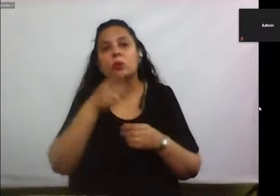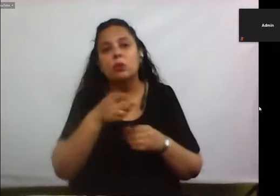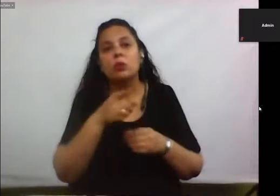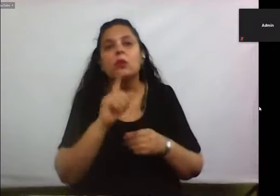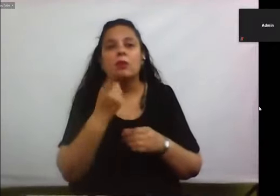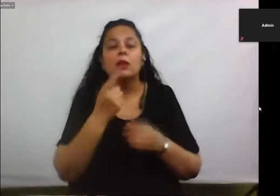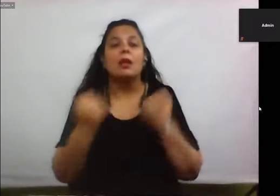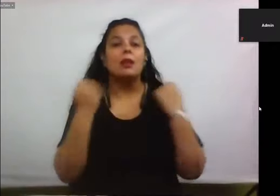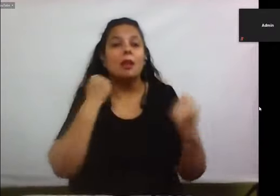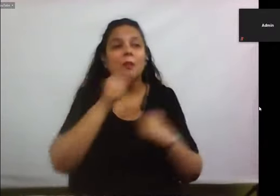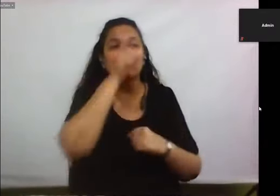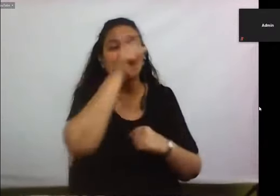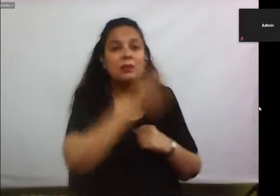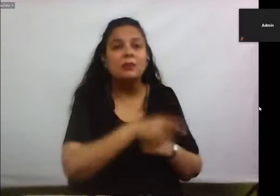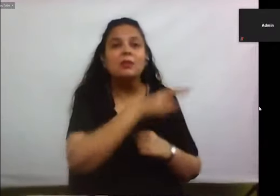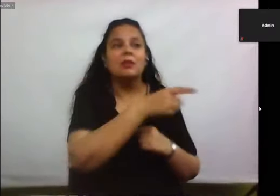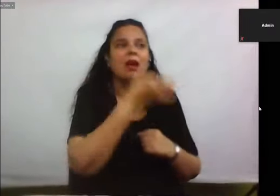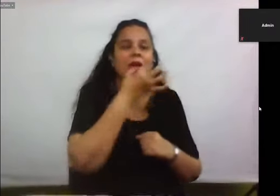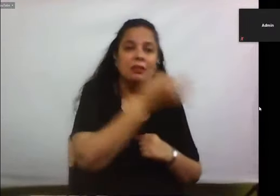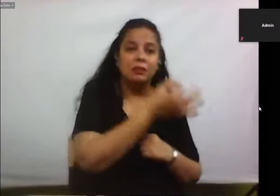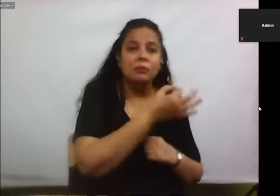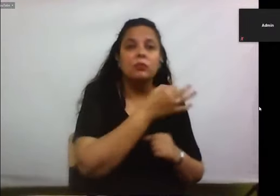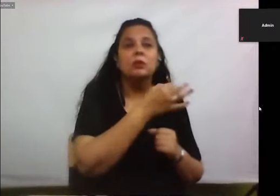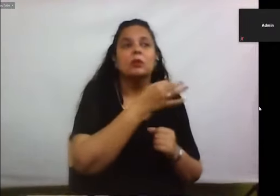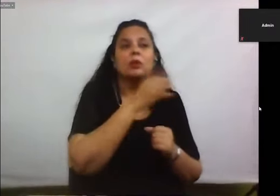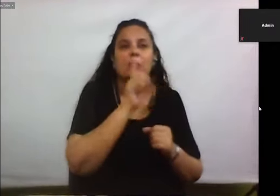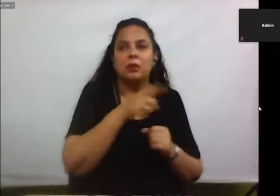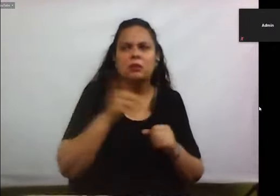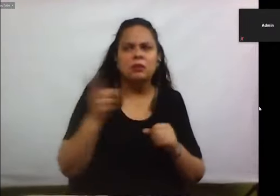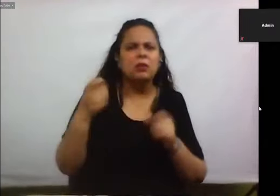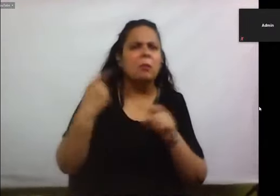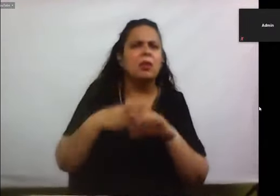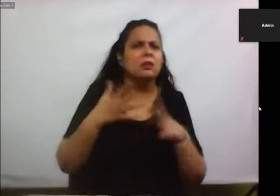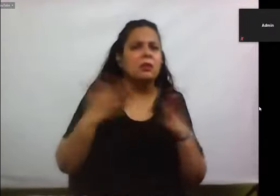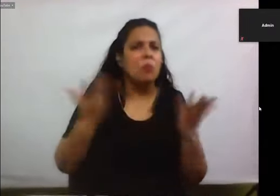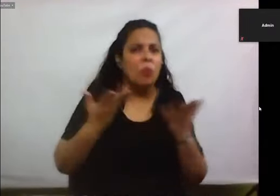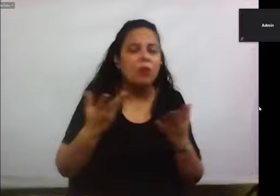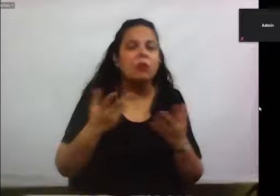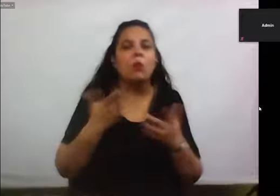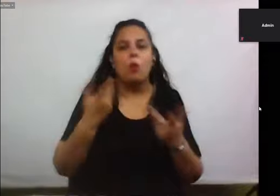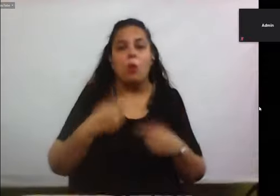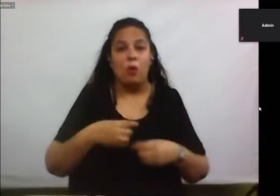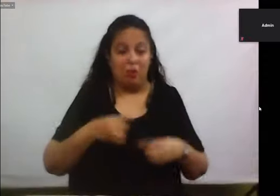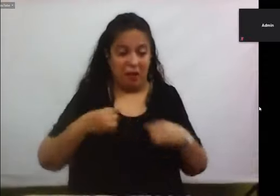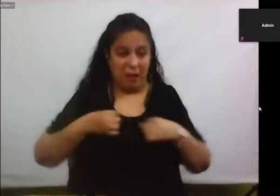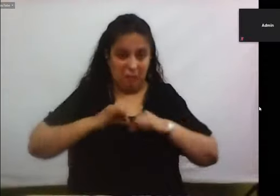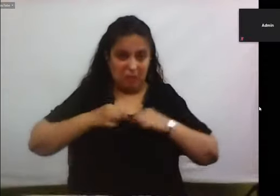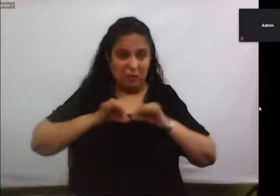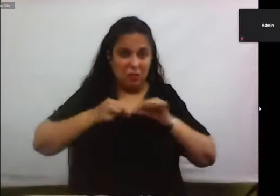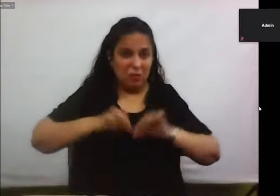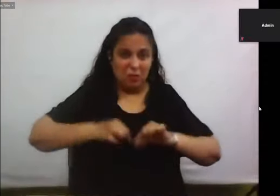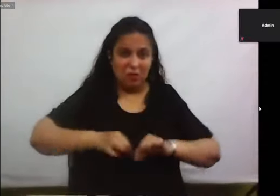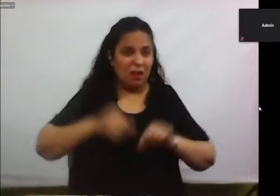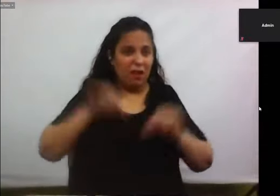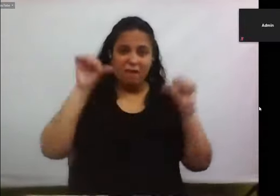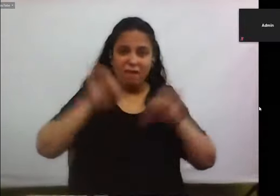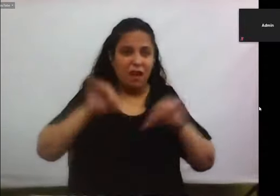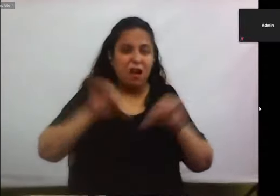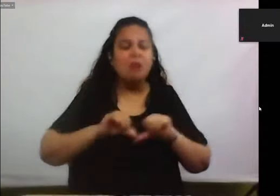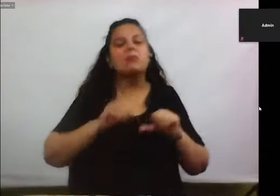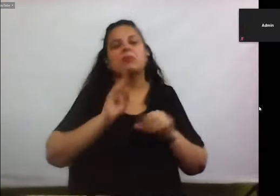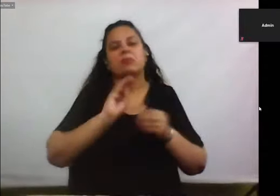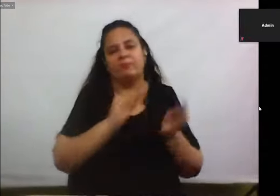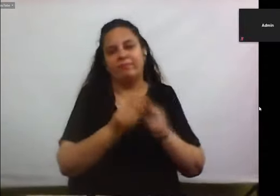का प्रॉब्लम है तो वो आपको मॉडिफाई करना पड़ेगा, जिप वाला देना पड़ेगा या टी शर्ट पहनाना पड़ेगा. अगर